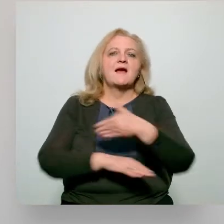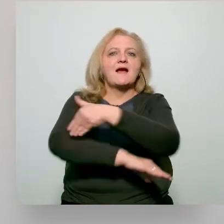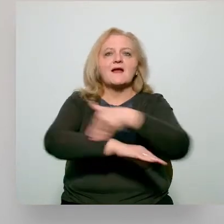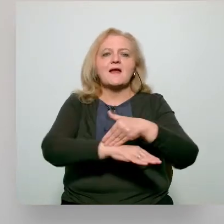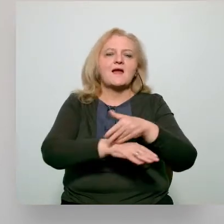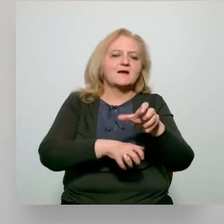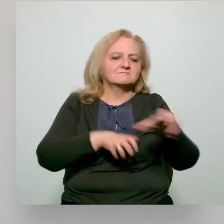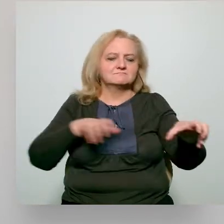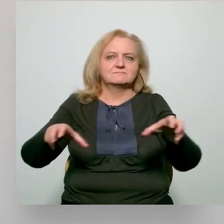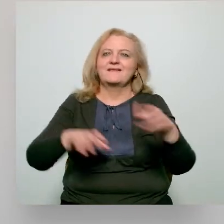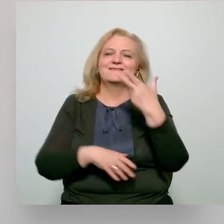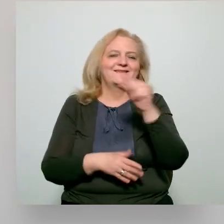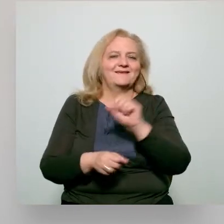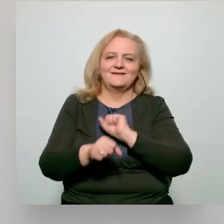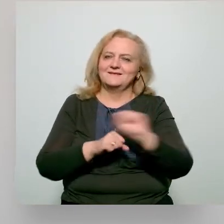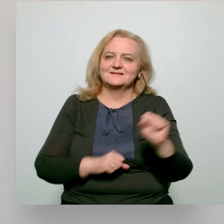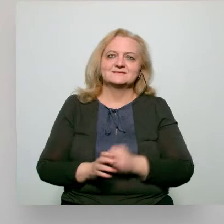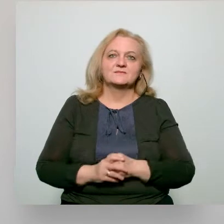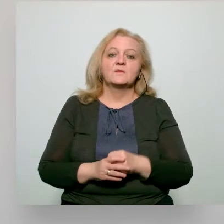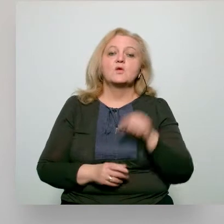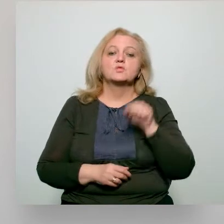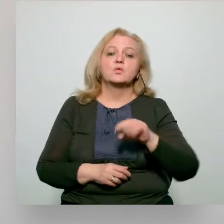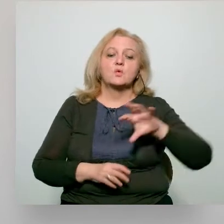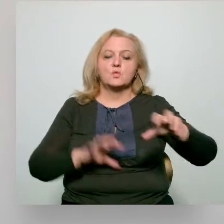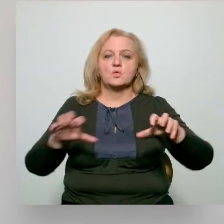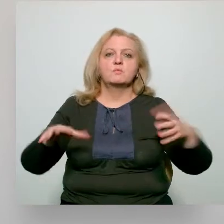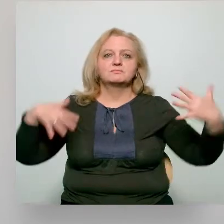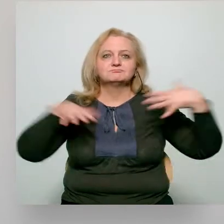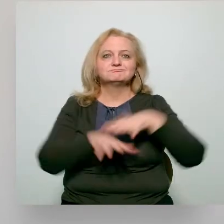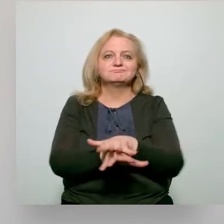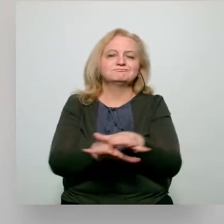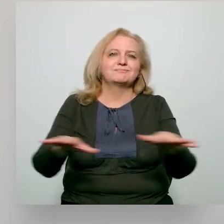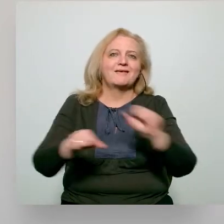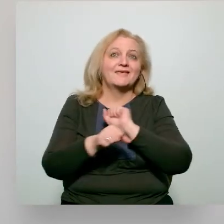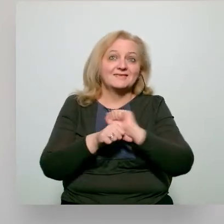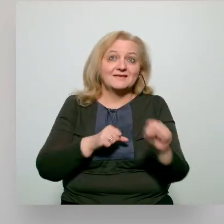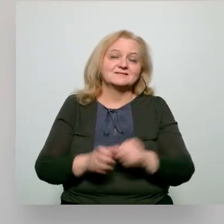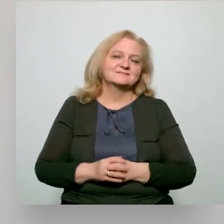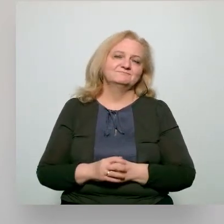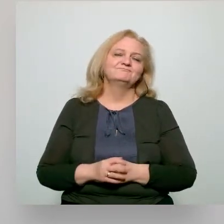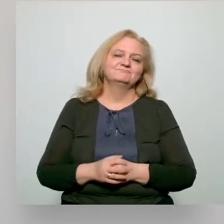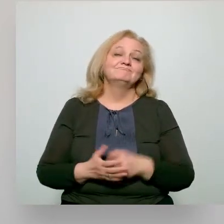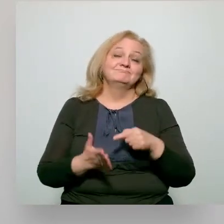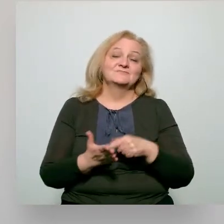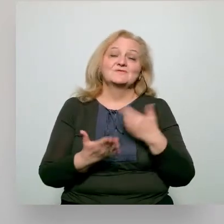grupami. Przeciwnie, te grupy są przeciekające, wzajemnie przenikające się i